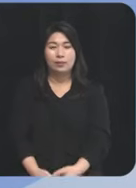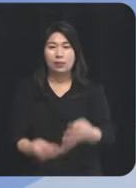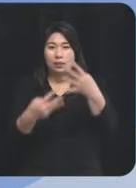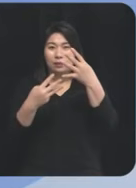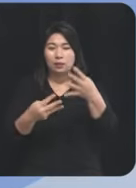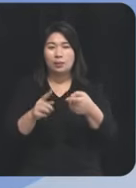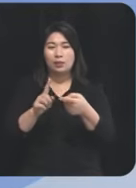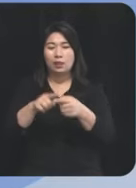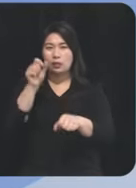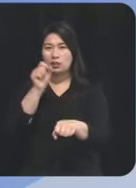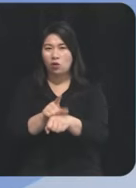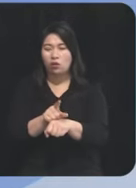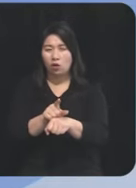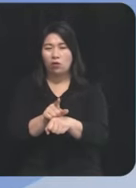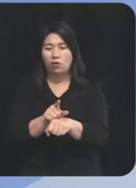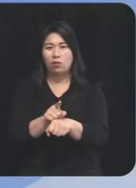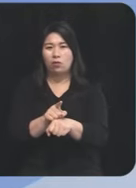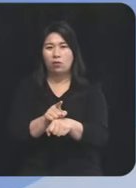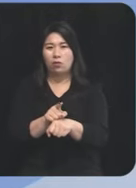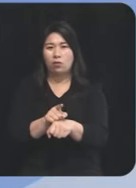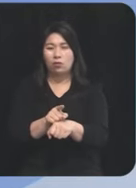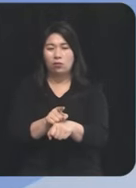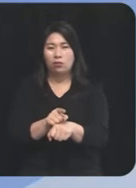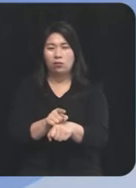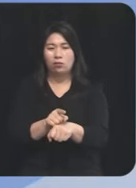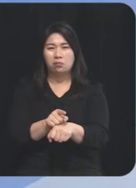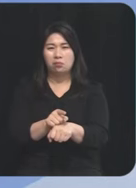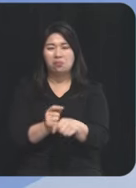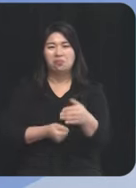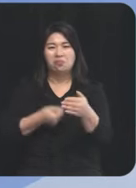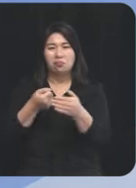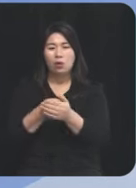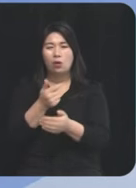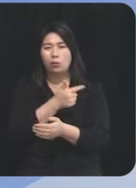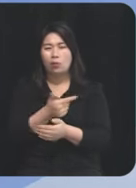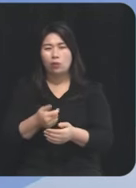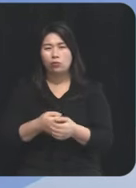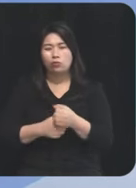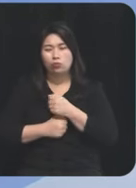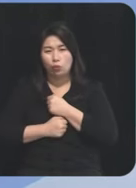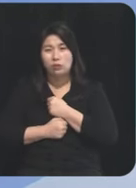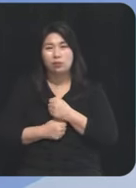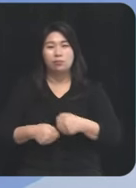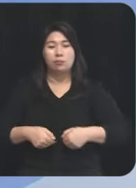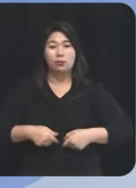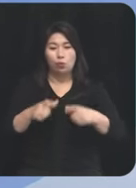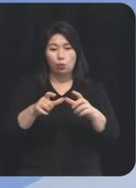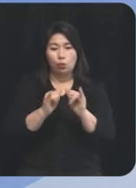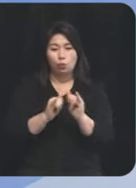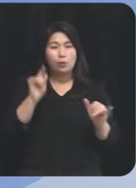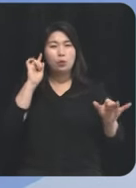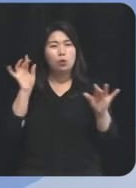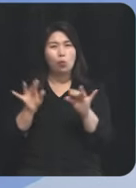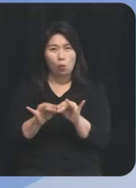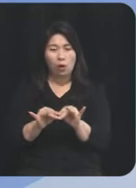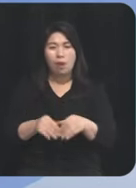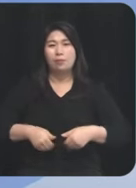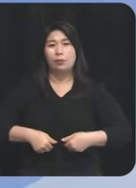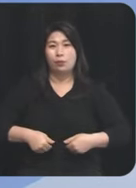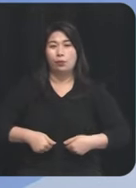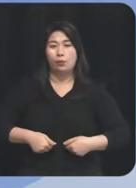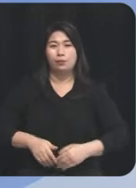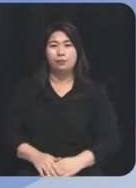4.3의 성격을 규명하는 것은 매우 조심스러워야 되고 도민적 공감대를 반드시